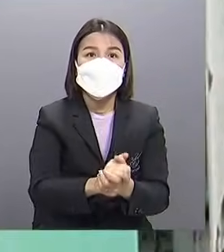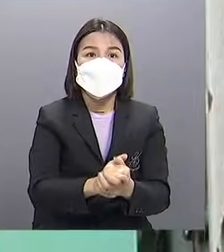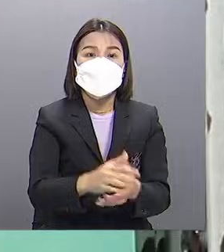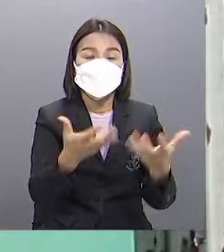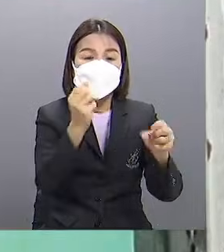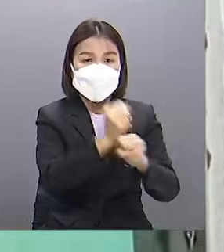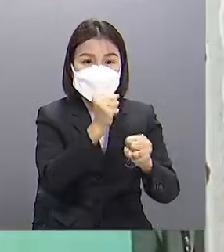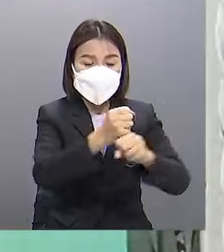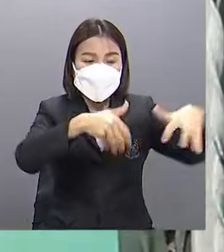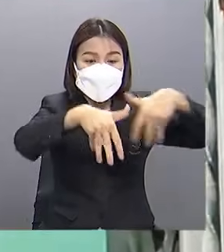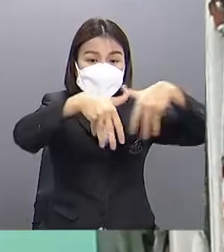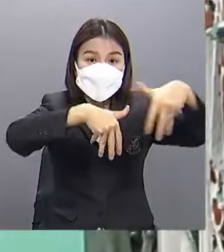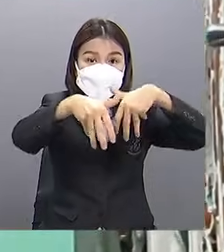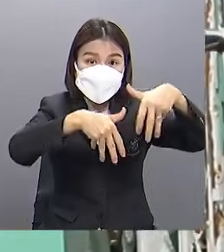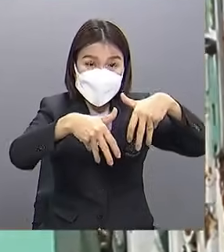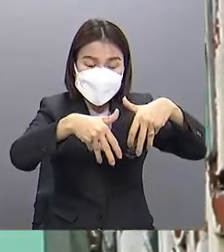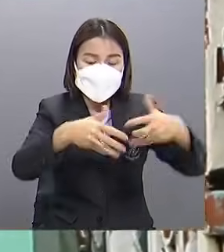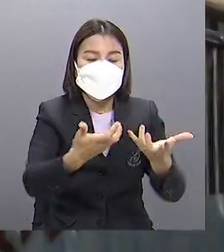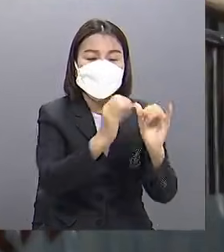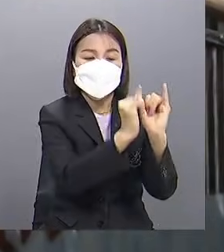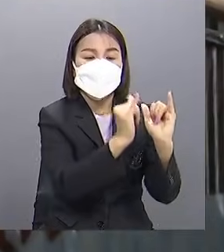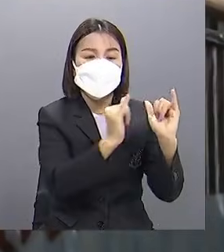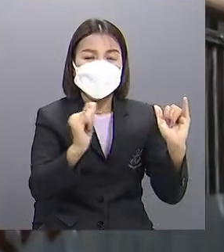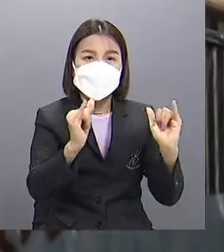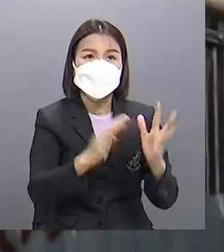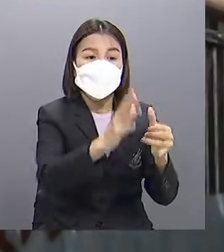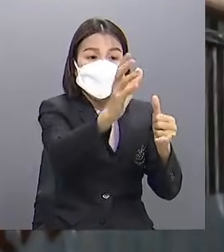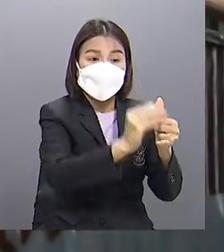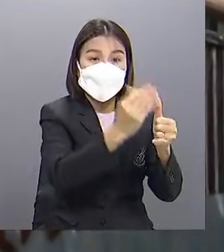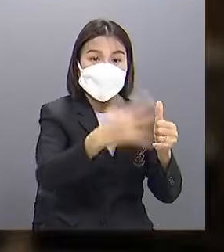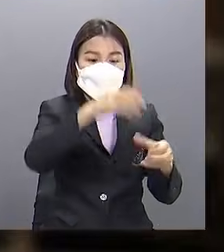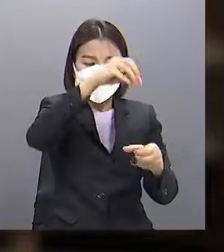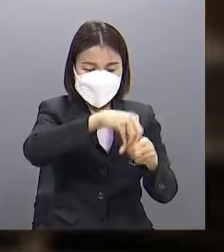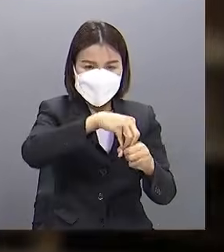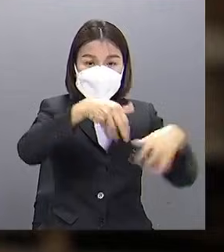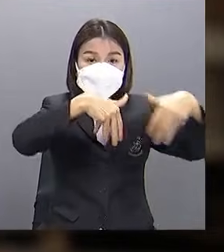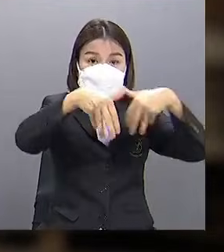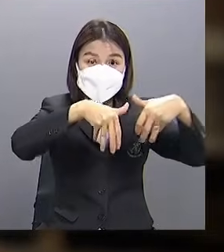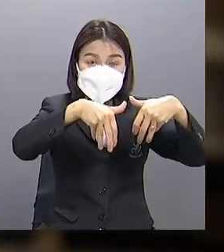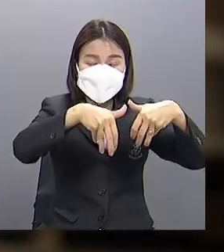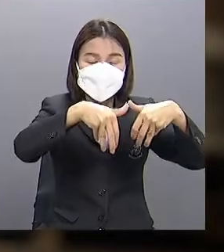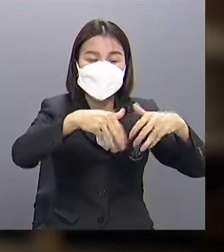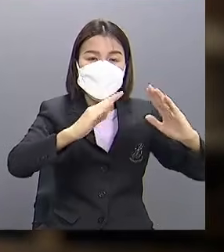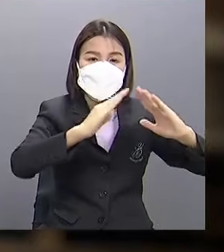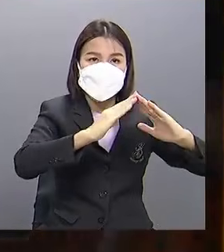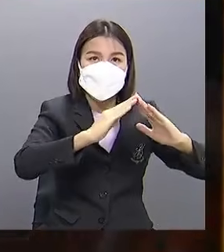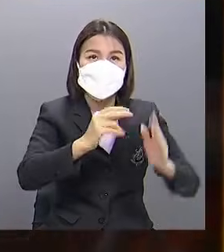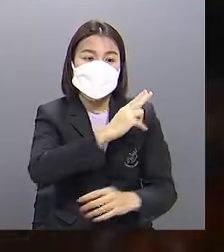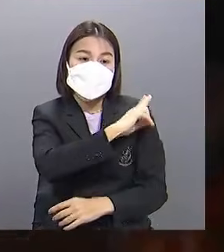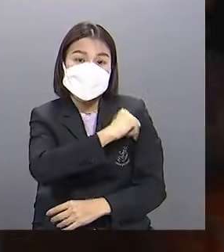องรับผู้ติดเชื้อที่ไม่มีอาการโดยให้สำนักงานสาธารณสุขจังหวัดตากเป็นผู้ดูแลรับผิดช